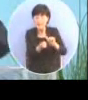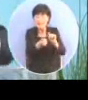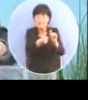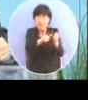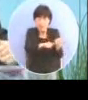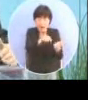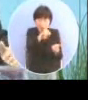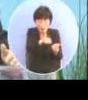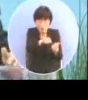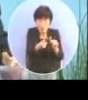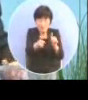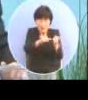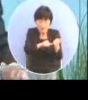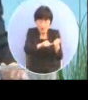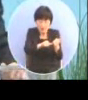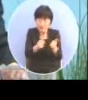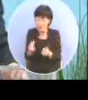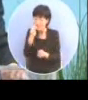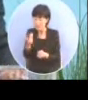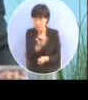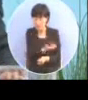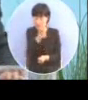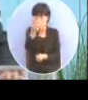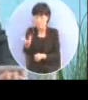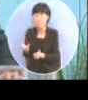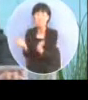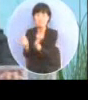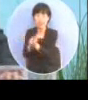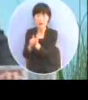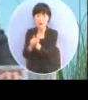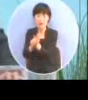Có nghĩa là được chuyển từ sự chết sang sự sống đời đời.